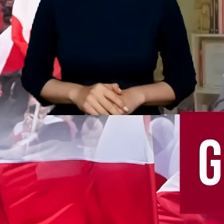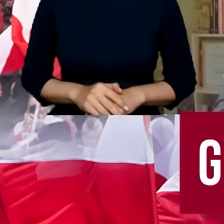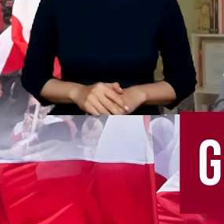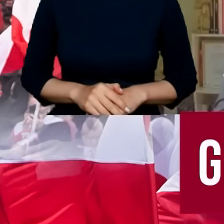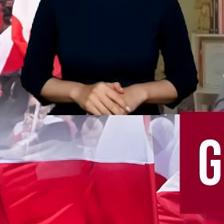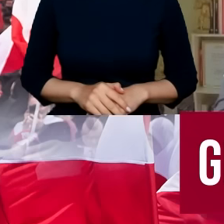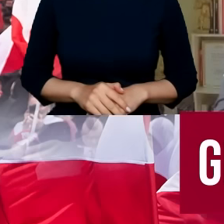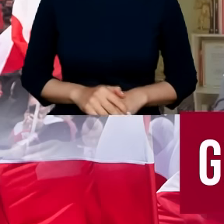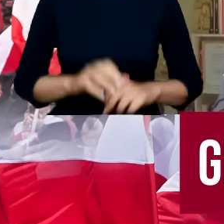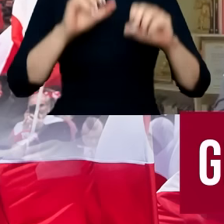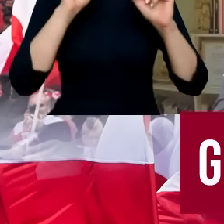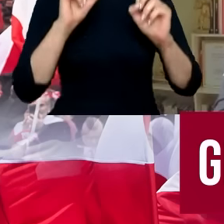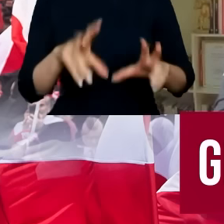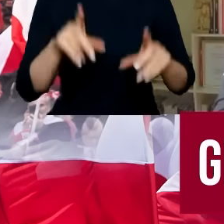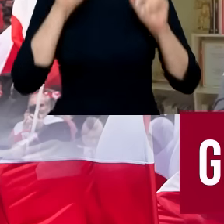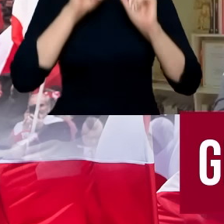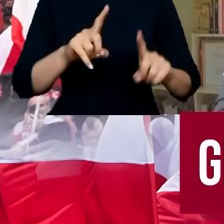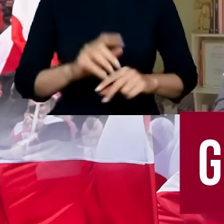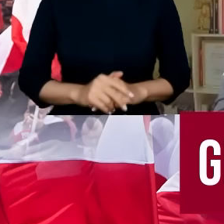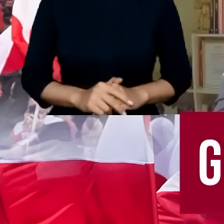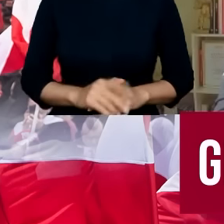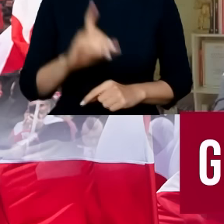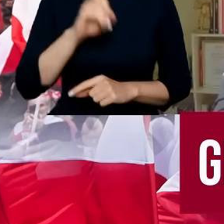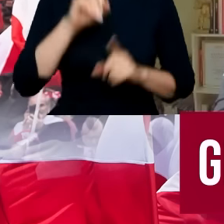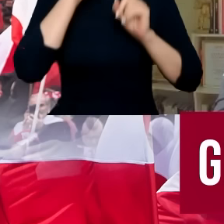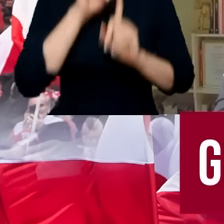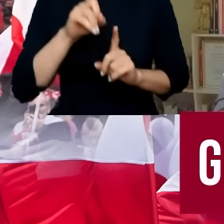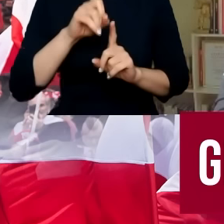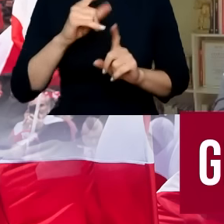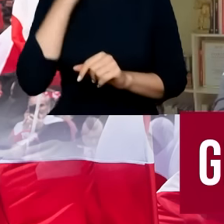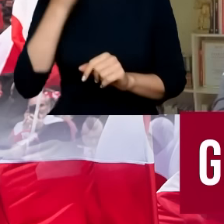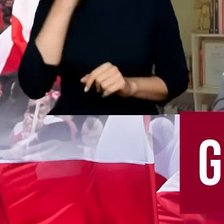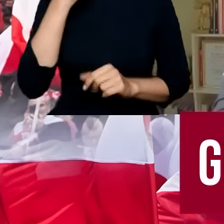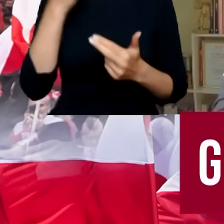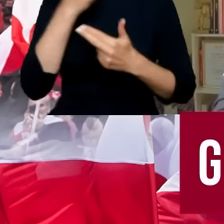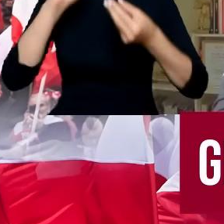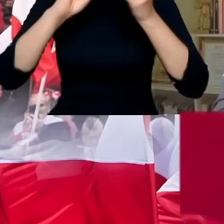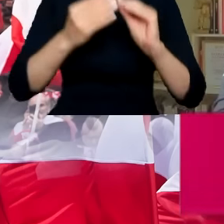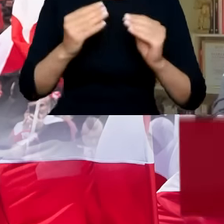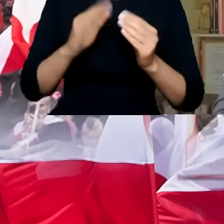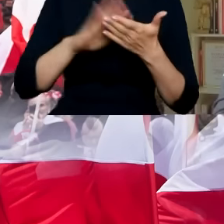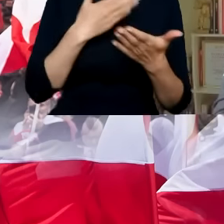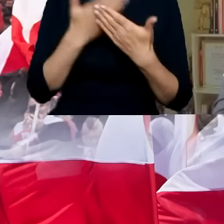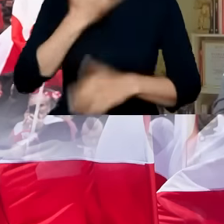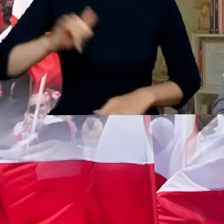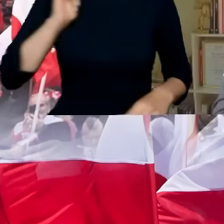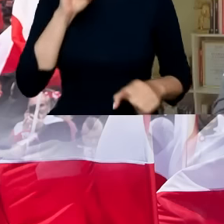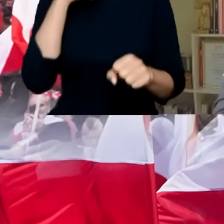oczywiście tak oczywiście wszystko prawda Nie zmienia to faktu że zawsze się mówi to skomplikowane gdy jest jakaś niewygodna